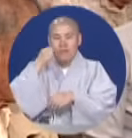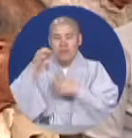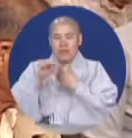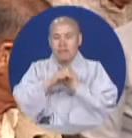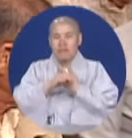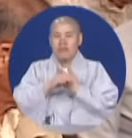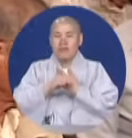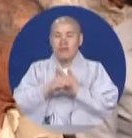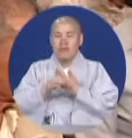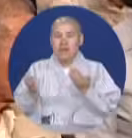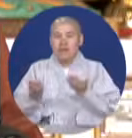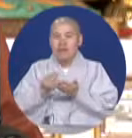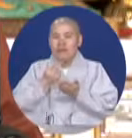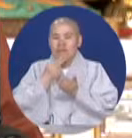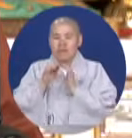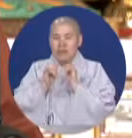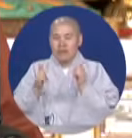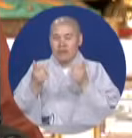도업의 실업자예요.